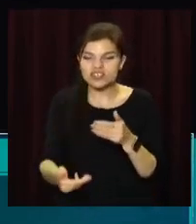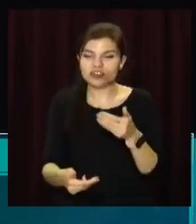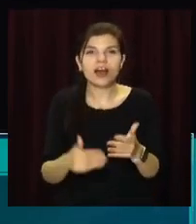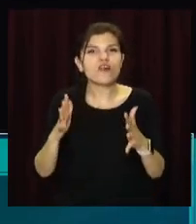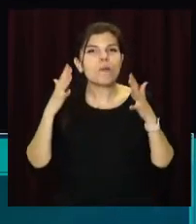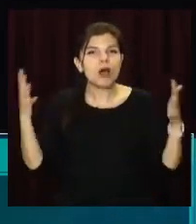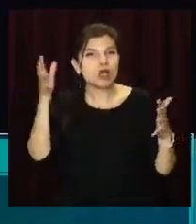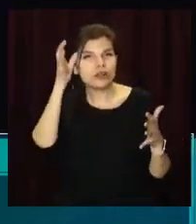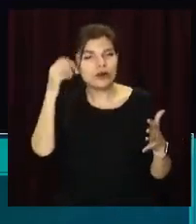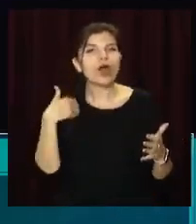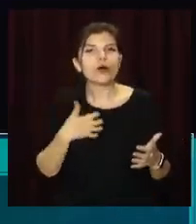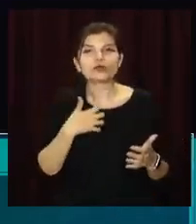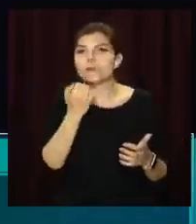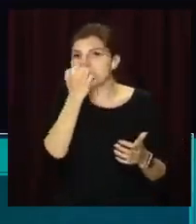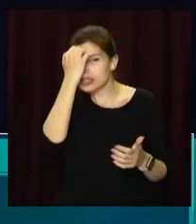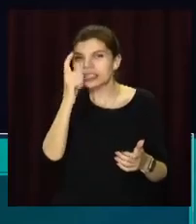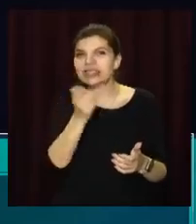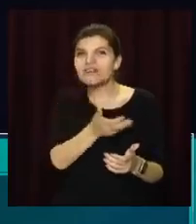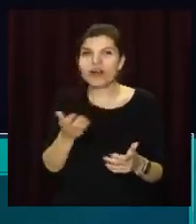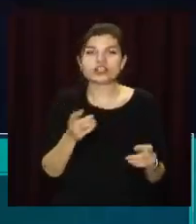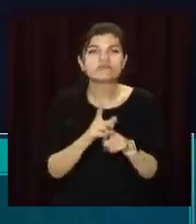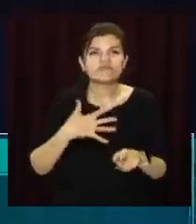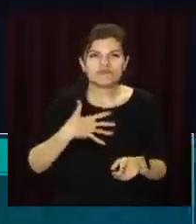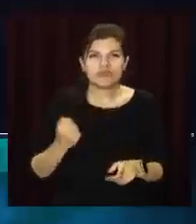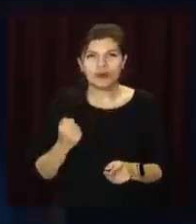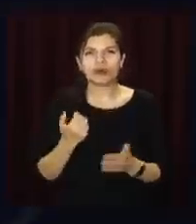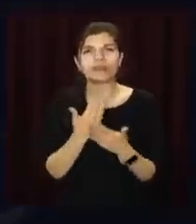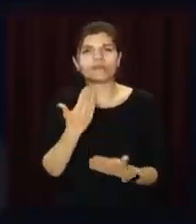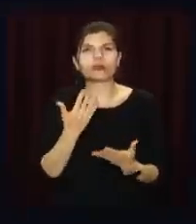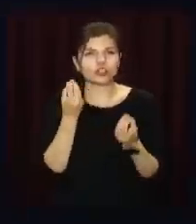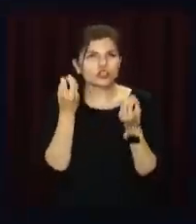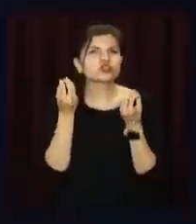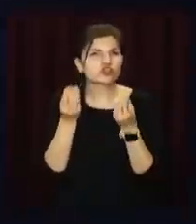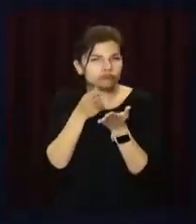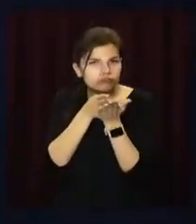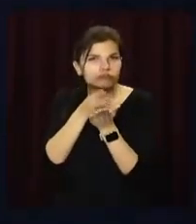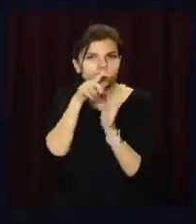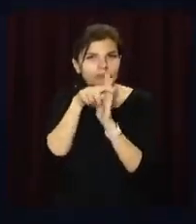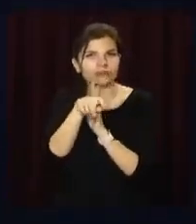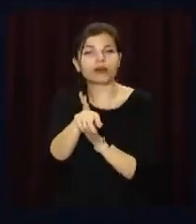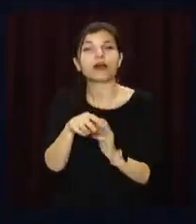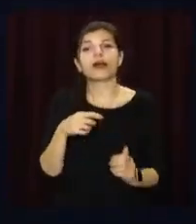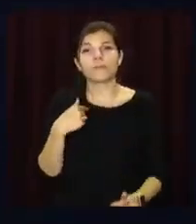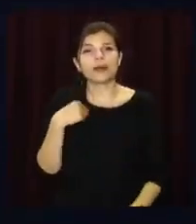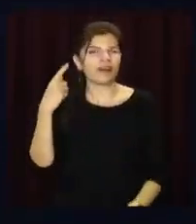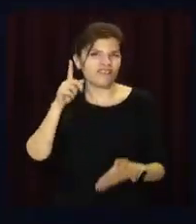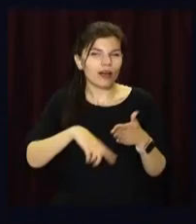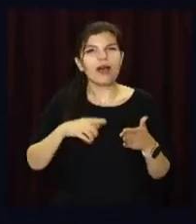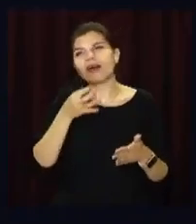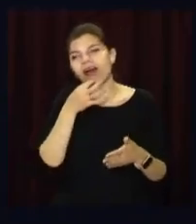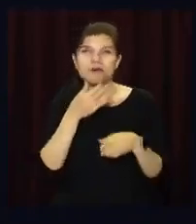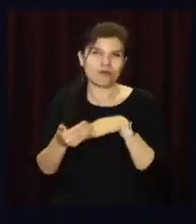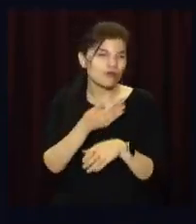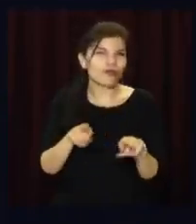хочу поблагодарити вас за вашу настойчивість, за вашу цілеустремленість. Я вірю, що рано чи пізно, дійсно, хтось із